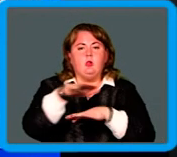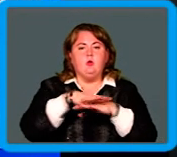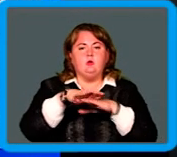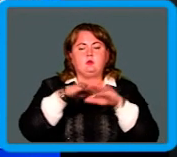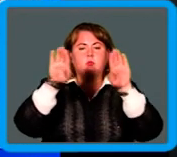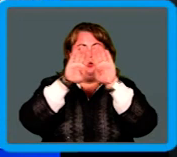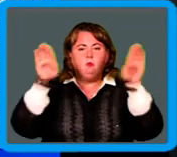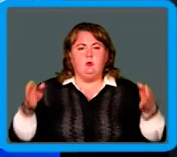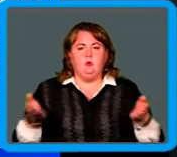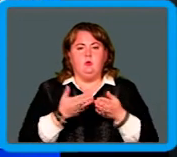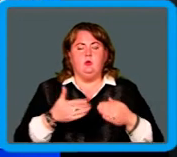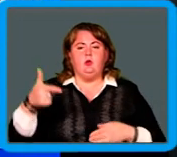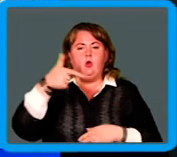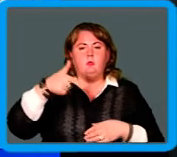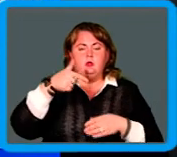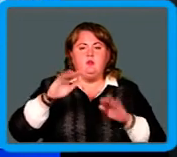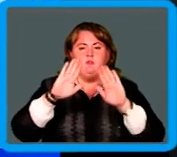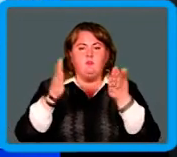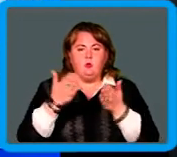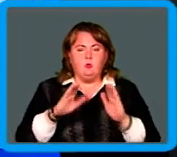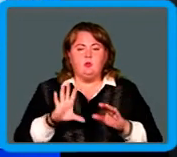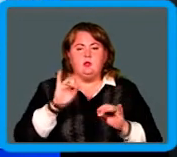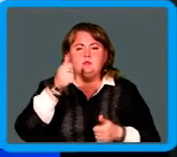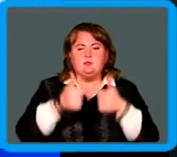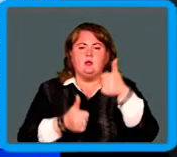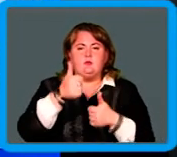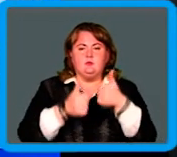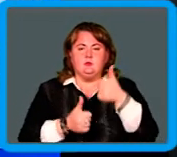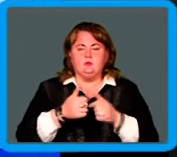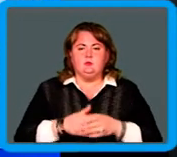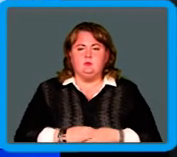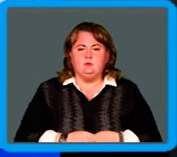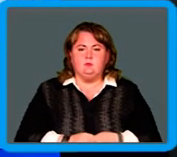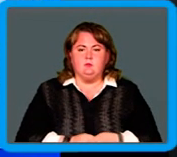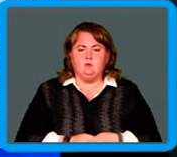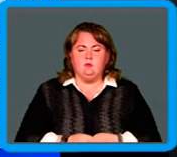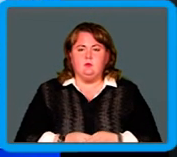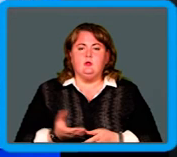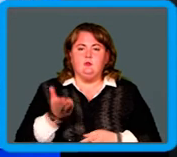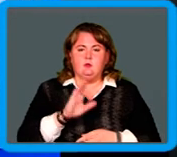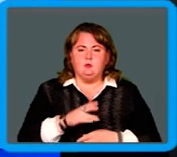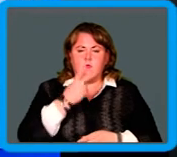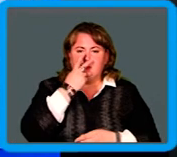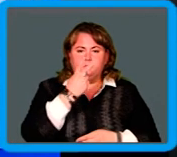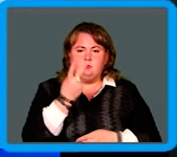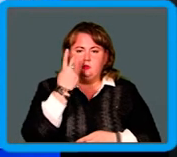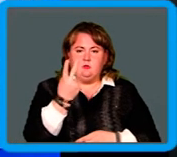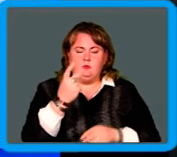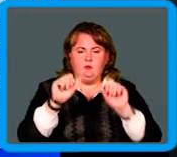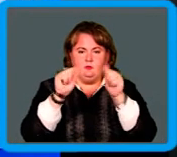ольга геометрических фигур и сравнить эти площади давайте рассмотрим первые две фигуры